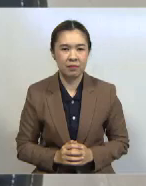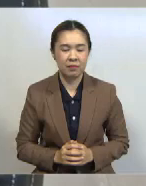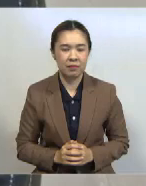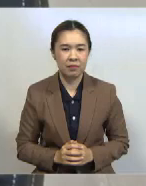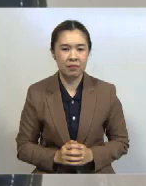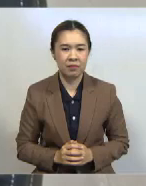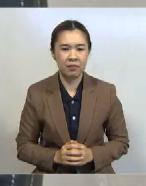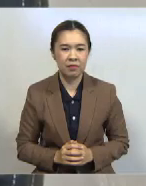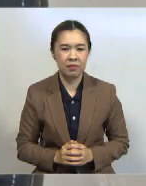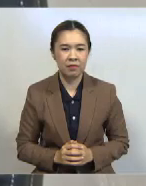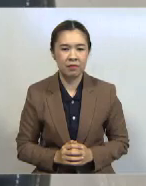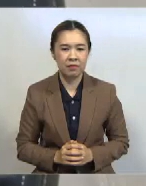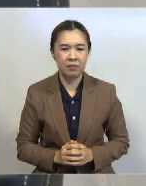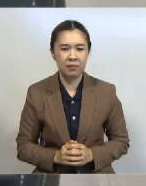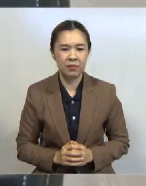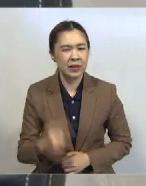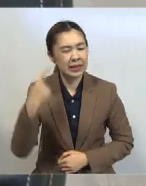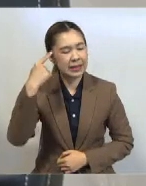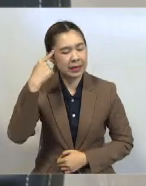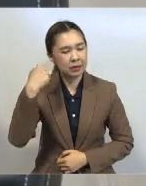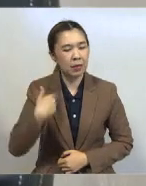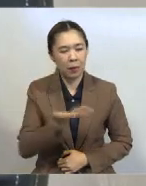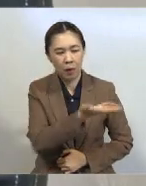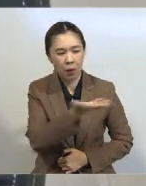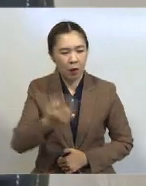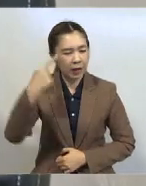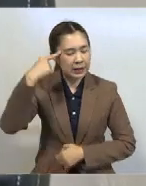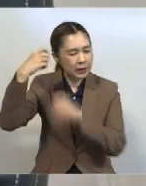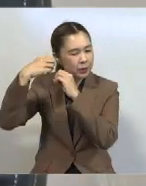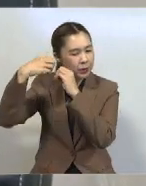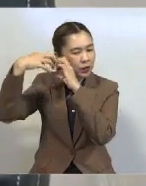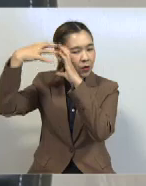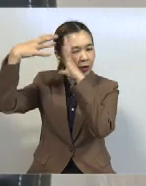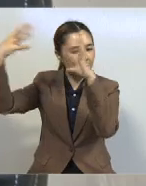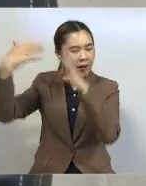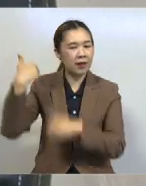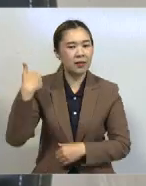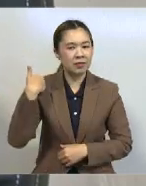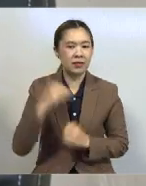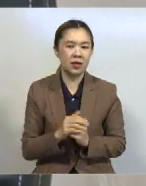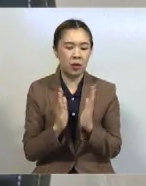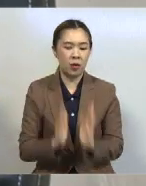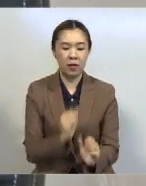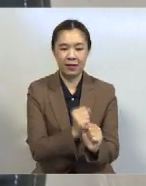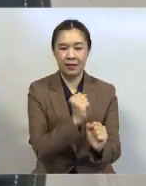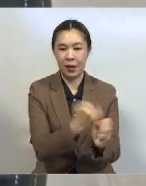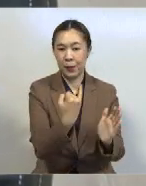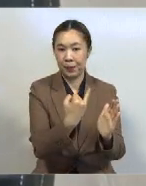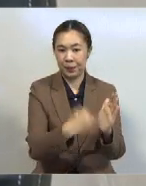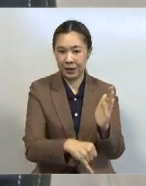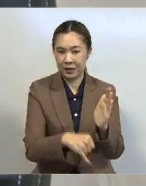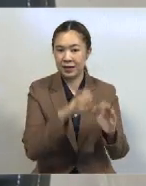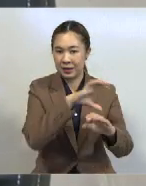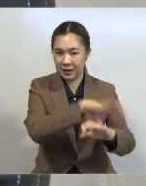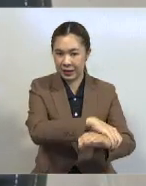ไปเรียกว่าไม่ใช่ว่าจินตนาการนะครับแต่ว่าข้อเท็จจริงมันเกิดว่ามีการจับกุมผู้กระทำผิดซึ่งเป็นผู้ที่